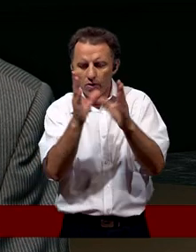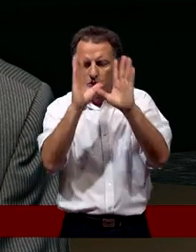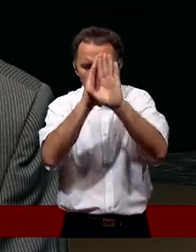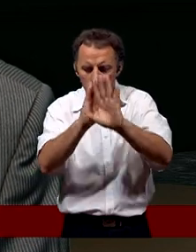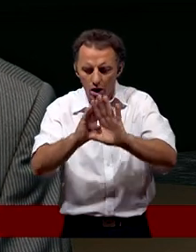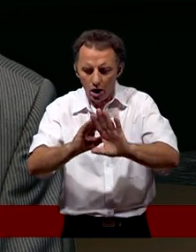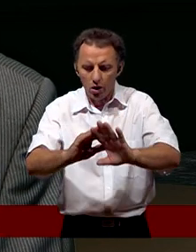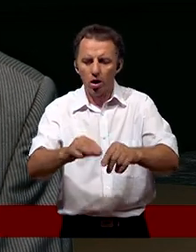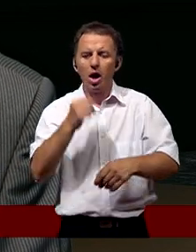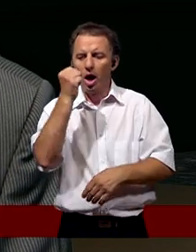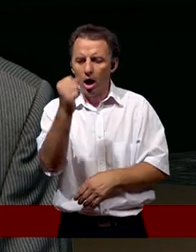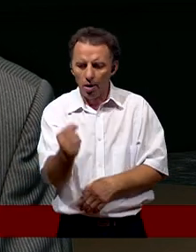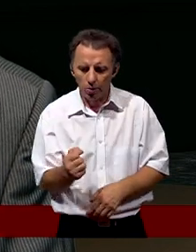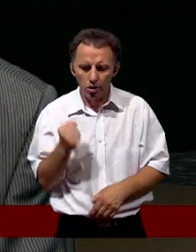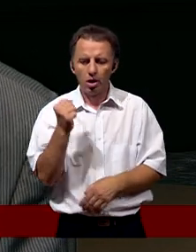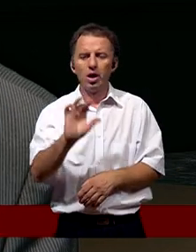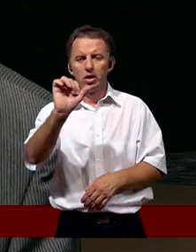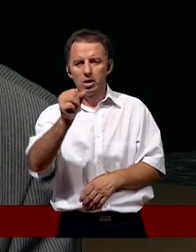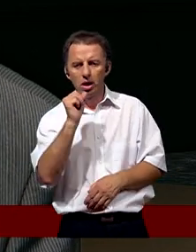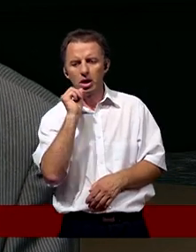nie szanował. A apostoł Paweł